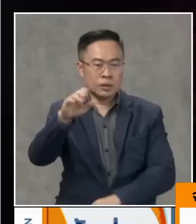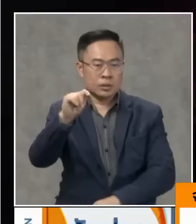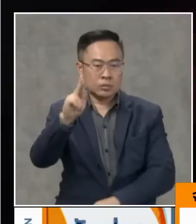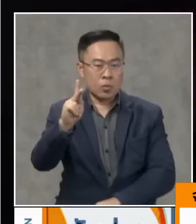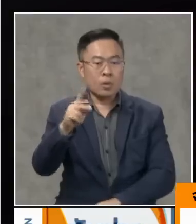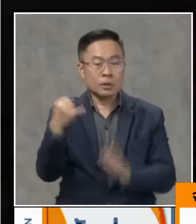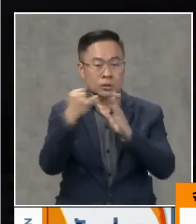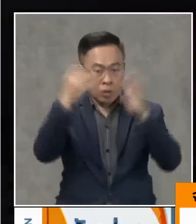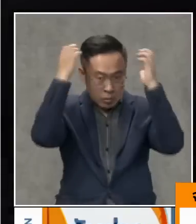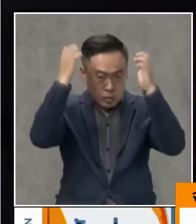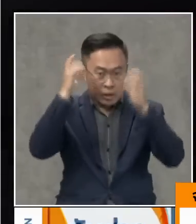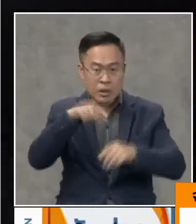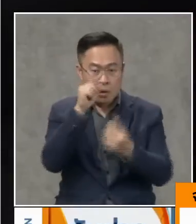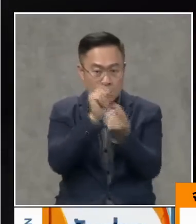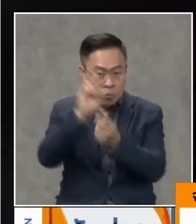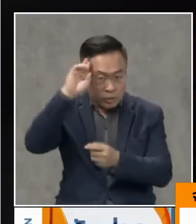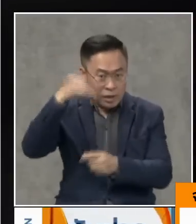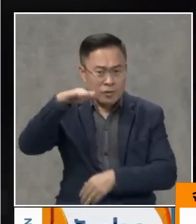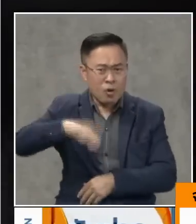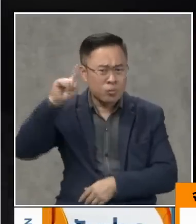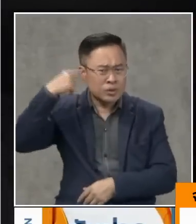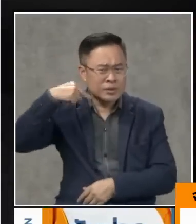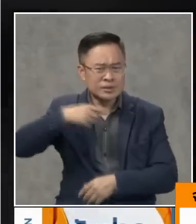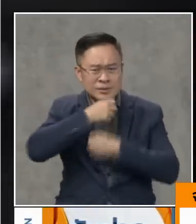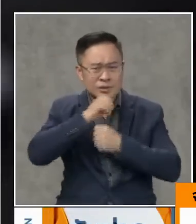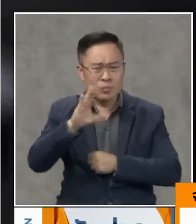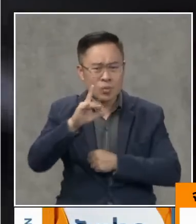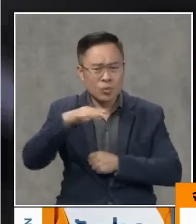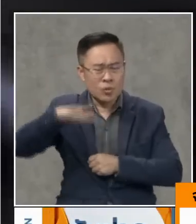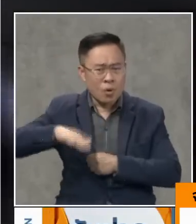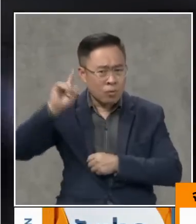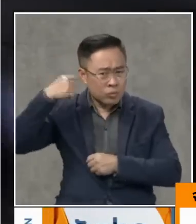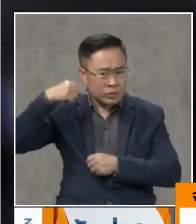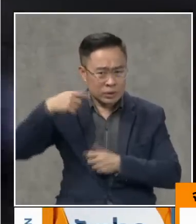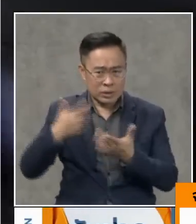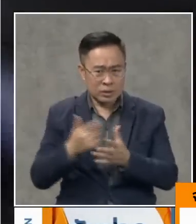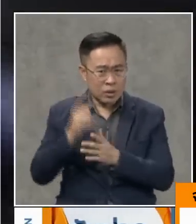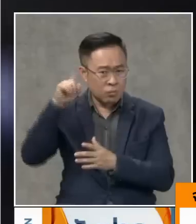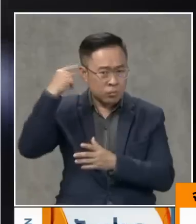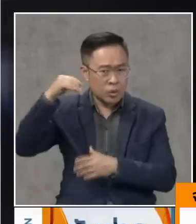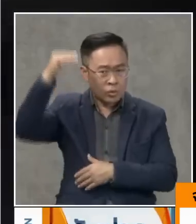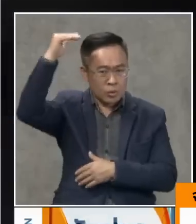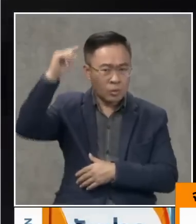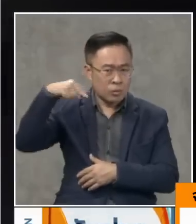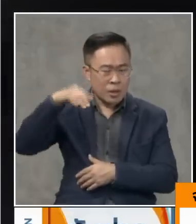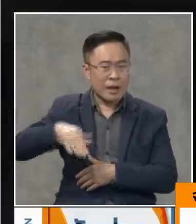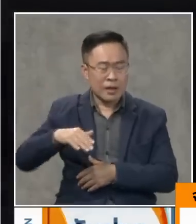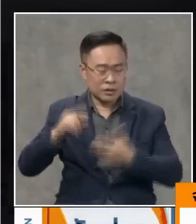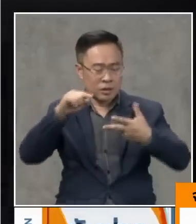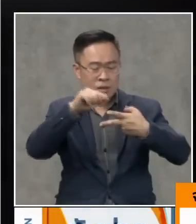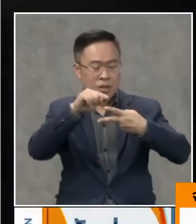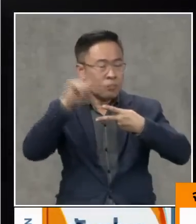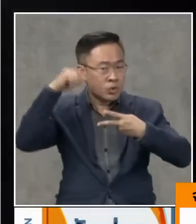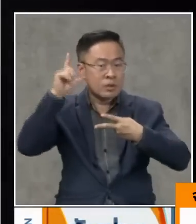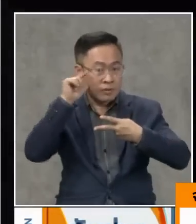ความว่าใครพอจะรู้จักญาติของน้องให้ญาติติดต่อที่สภ.หนองแคหน่อยระหว่างเกิดเหตุเนี่ยน้องถูกแฟนทำร้ายร่างก